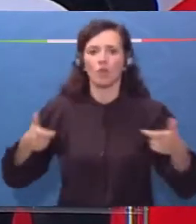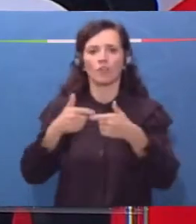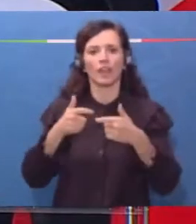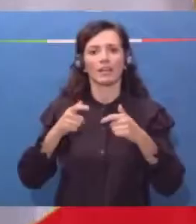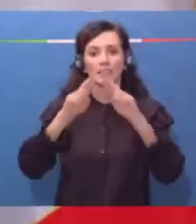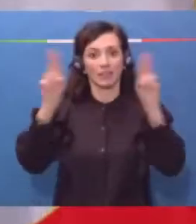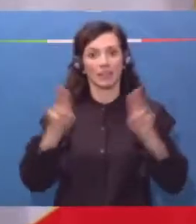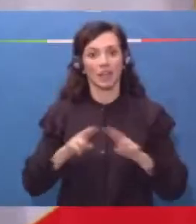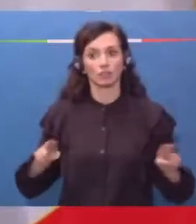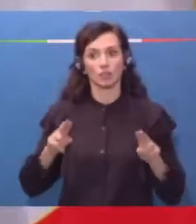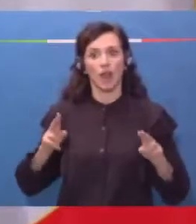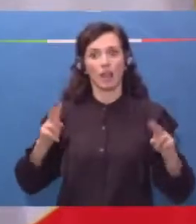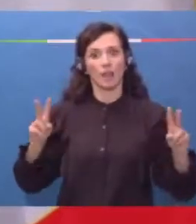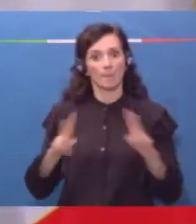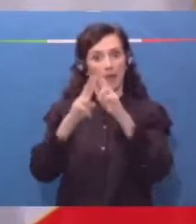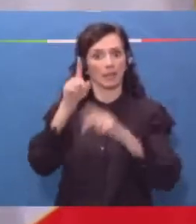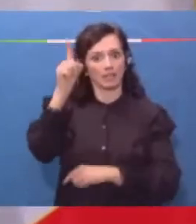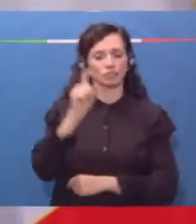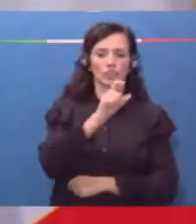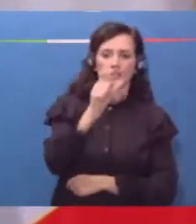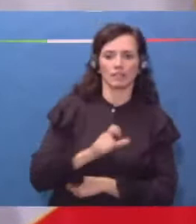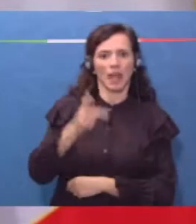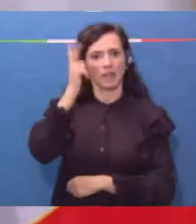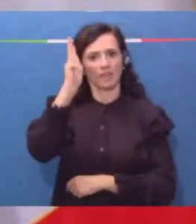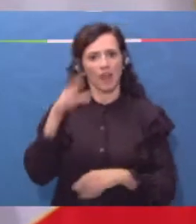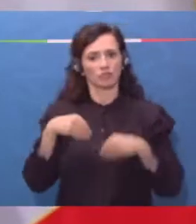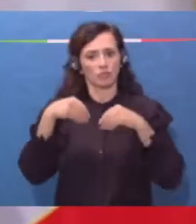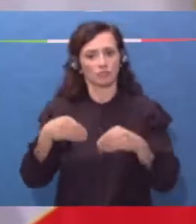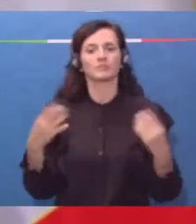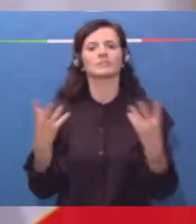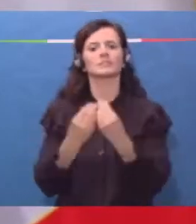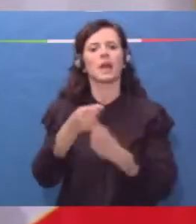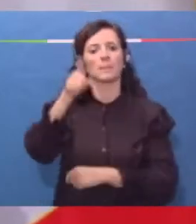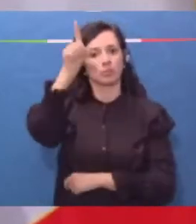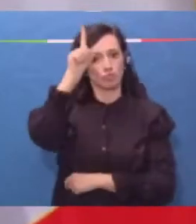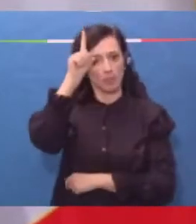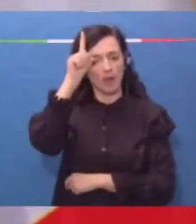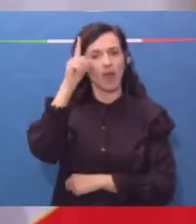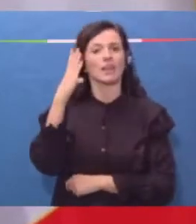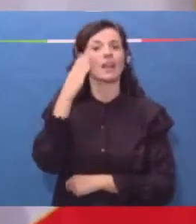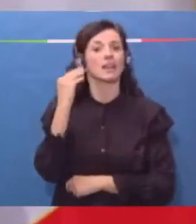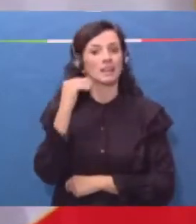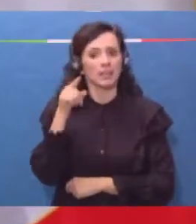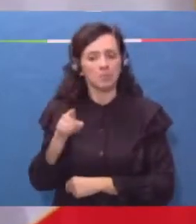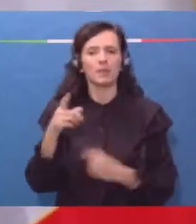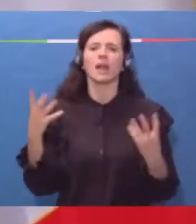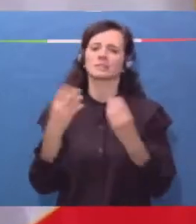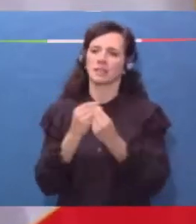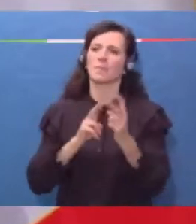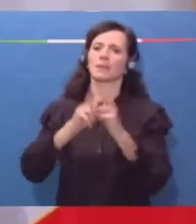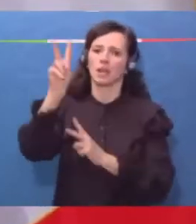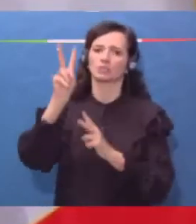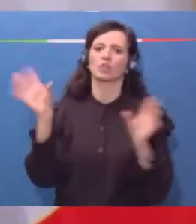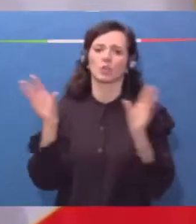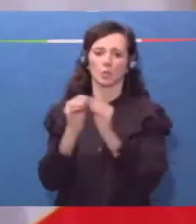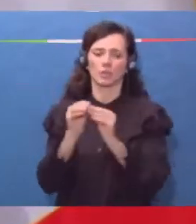mese, che Italia e Francia hanno presieduto insieme alla Germania, alla Libia e alle Nazioni